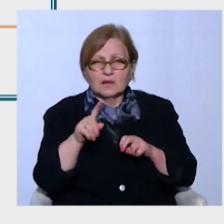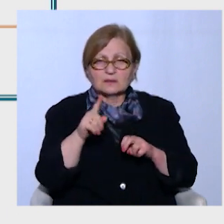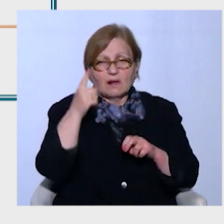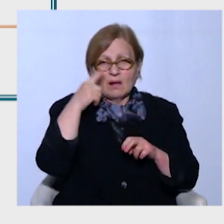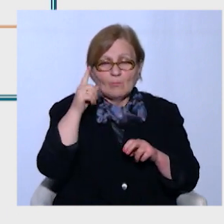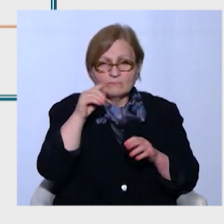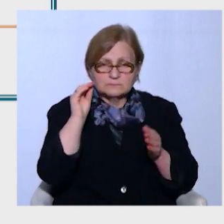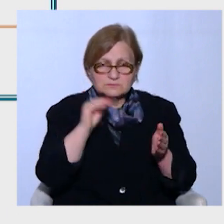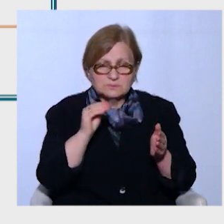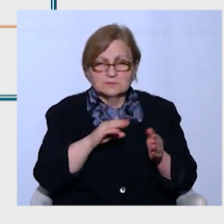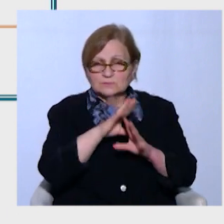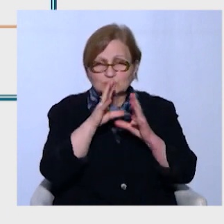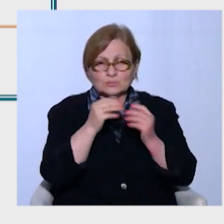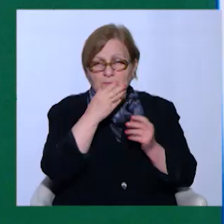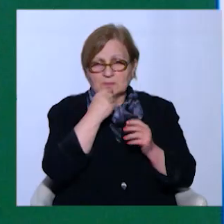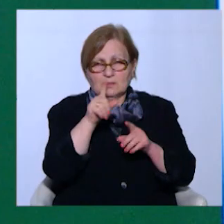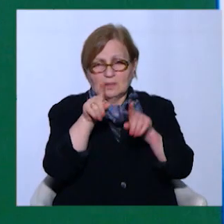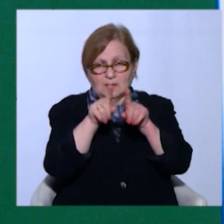ვიცით, გადაიტანეთ ნახაზე